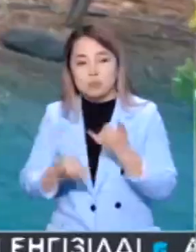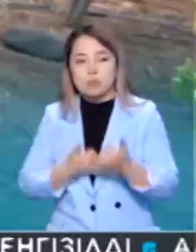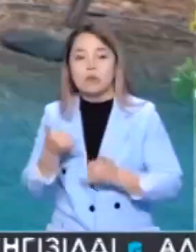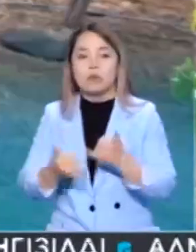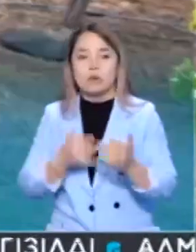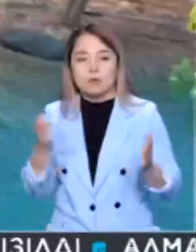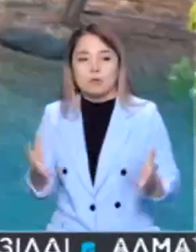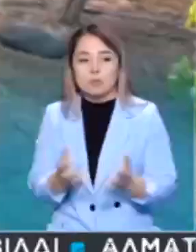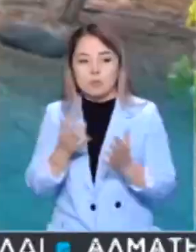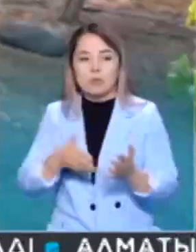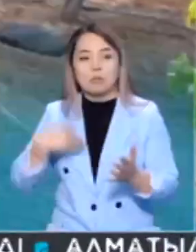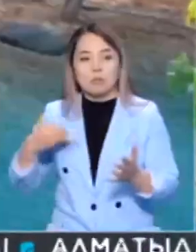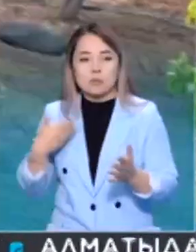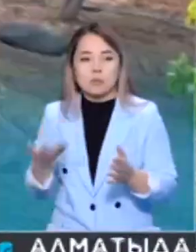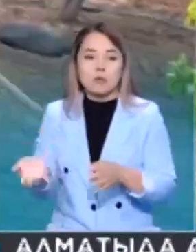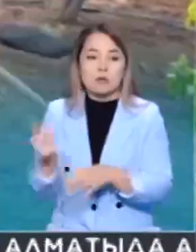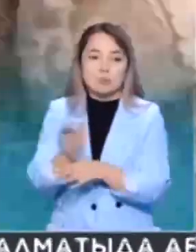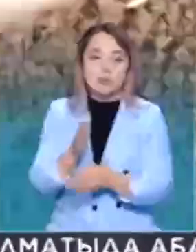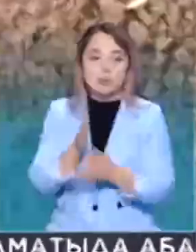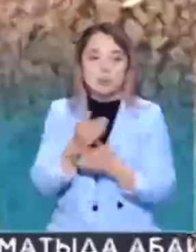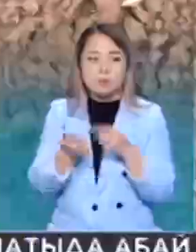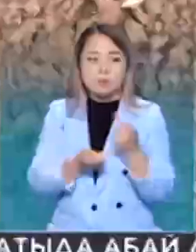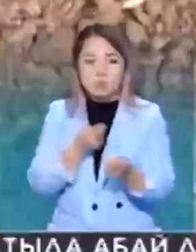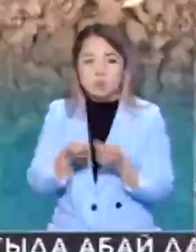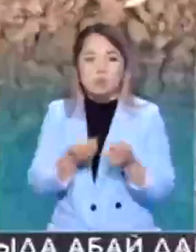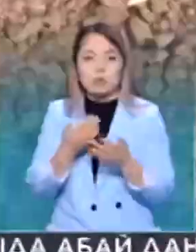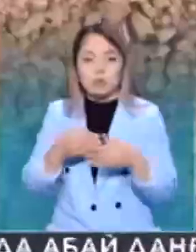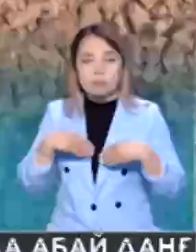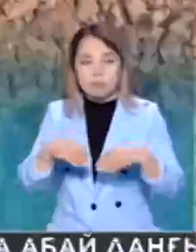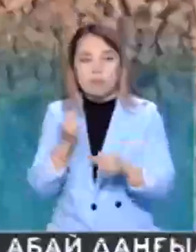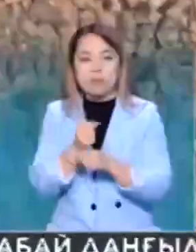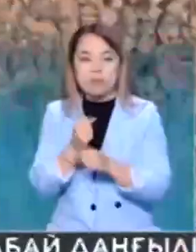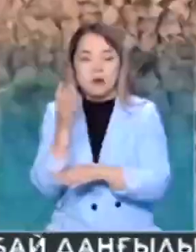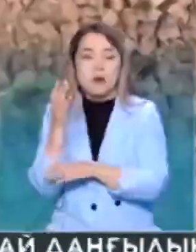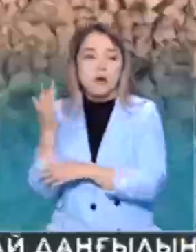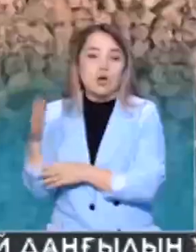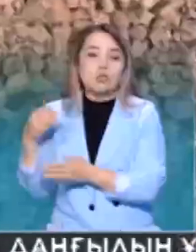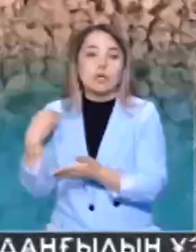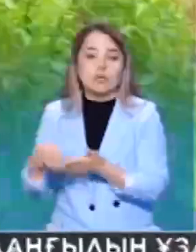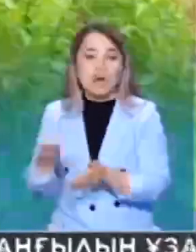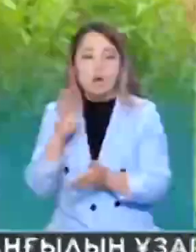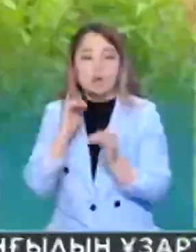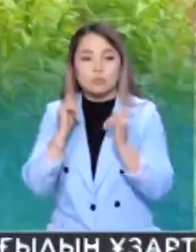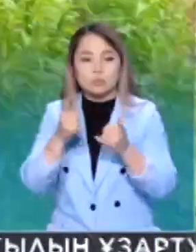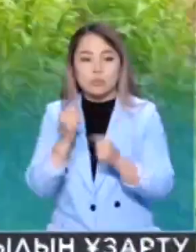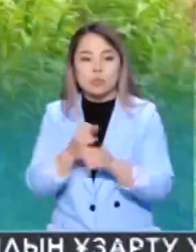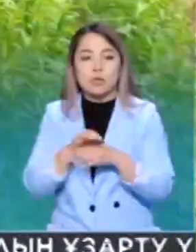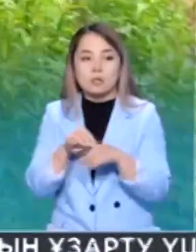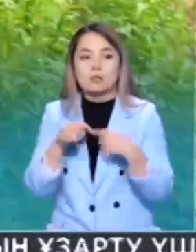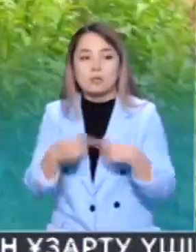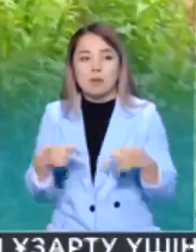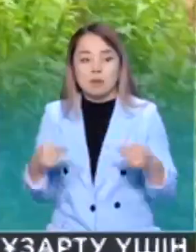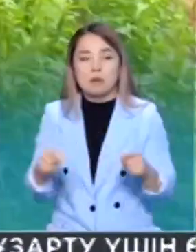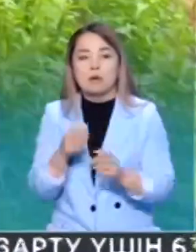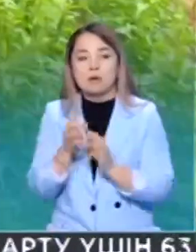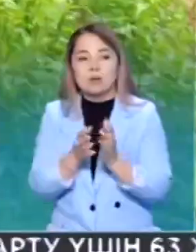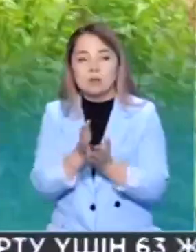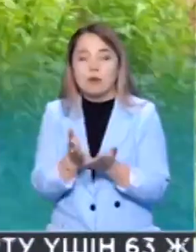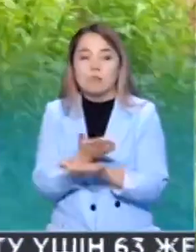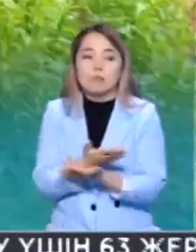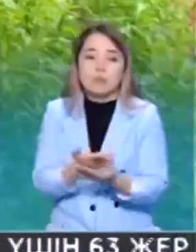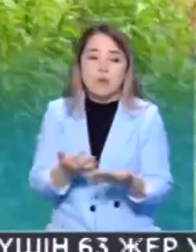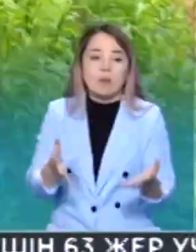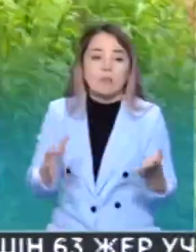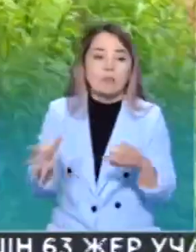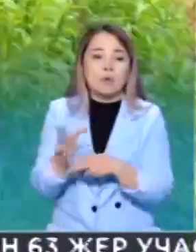Құнарсыз топыраққа тыңайтқыш төкті. Тұқымнан көшет өндірді, ағаштарға сатып алып, су құйды. Түрлі-түрлі жеміс ағаштардың